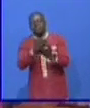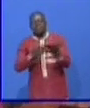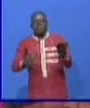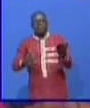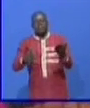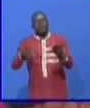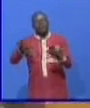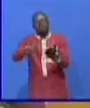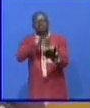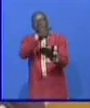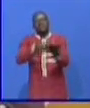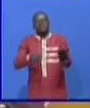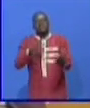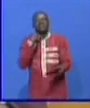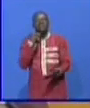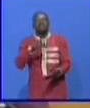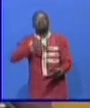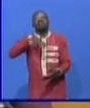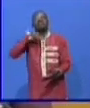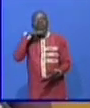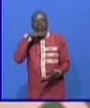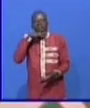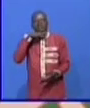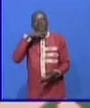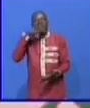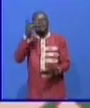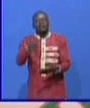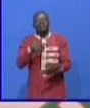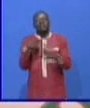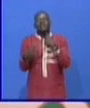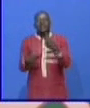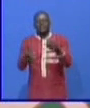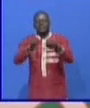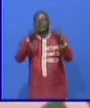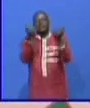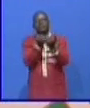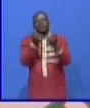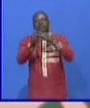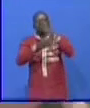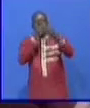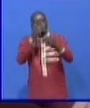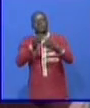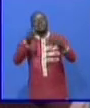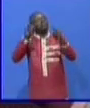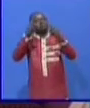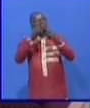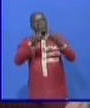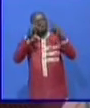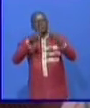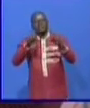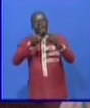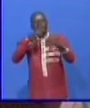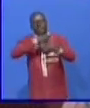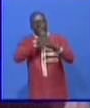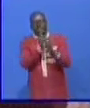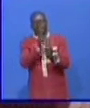les insuffisances qui vont être certainement relevées. L'association Monde Rural a été créée en 1996